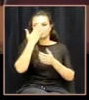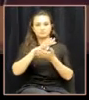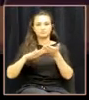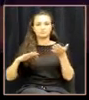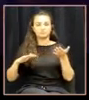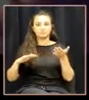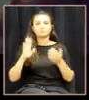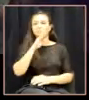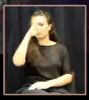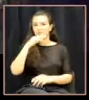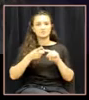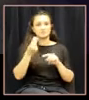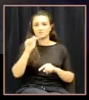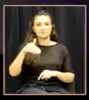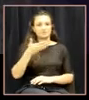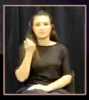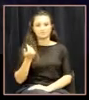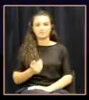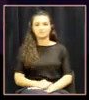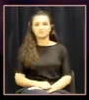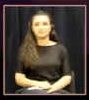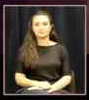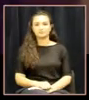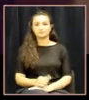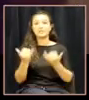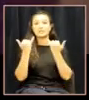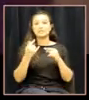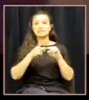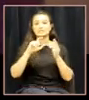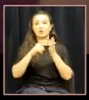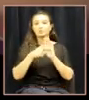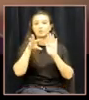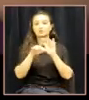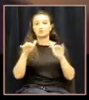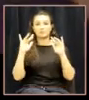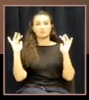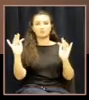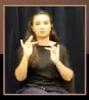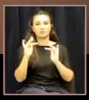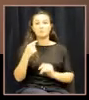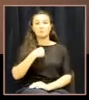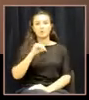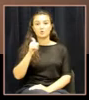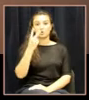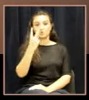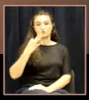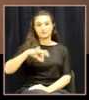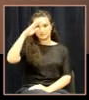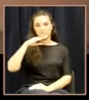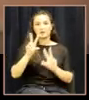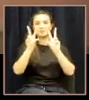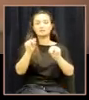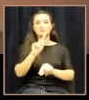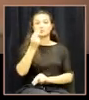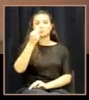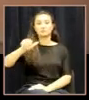aulis ca vizeleba. Șoblep stahmare bisa șoale ba aracut. Ეს აუდიტორია დღეს ცარიელია, მე როგორც ორი შვილის მამა. Გპირდებით,